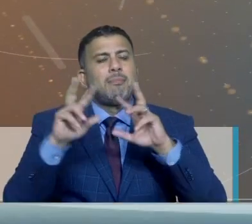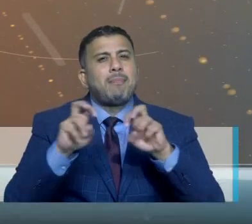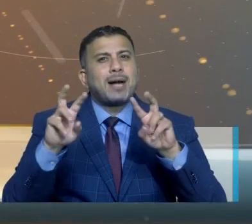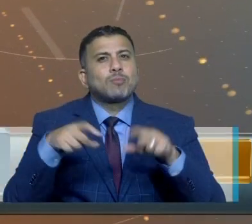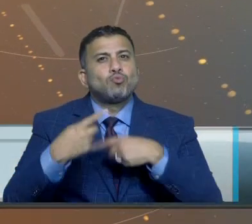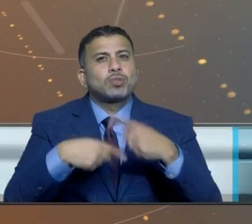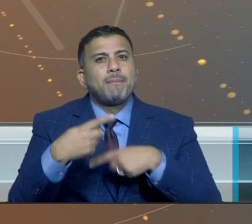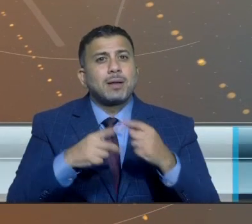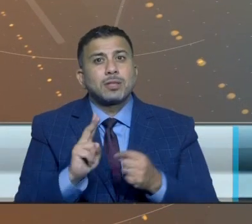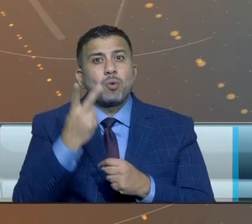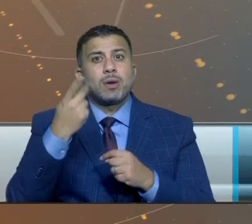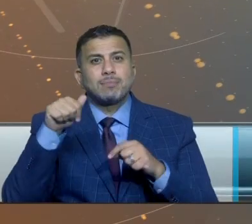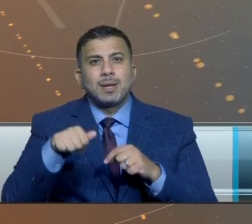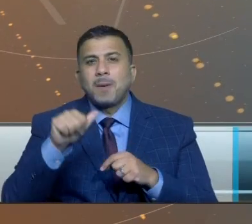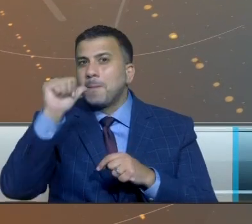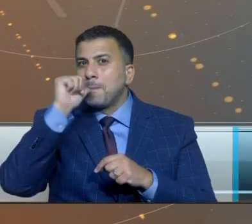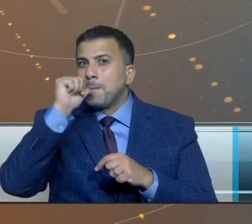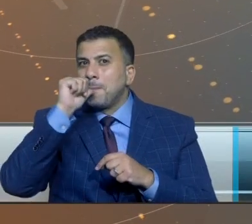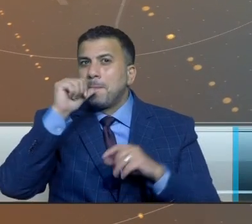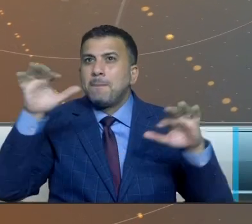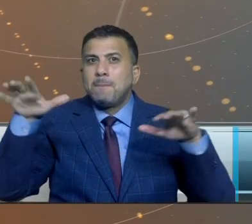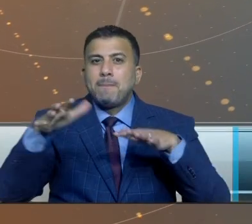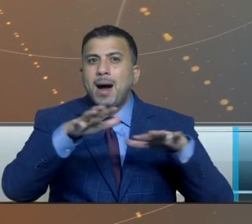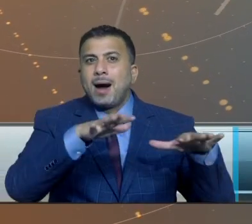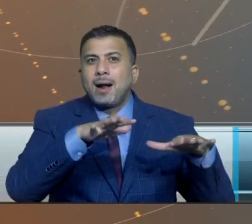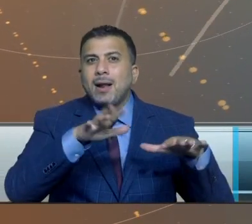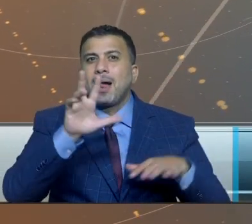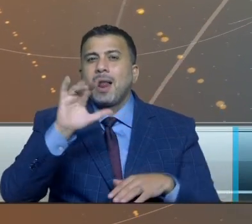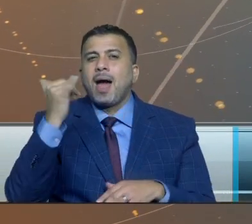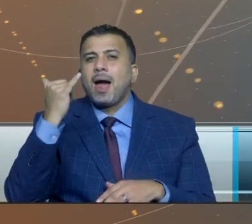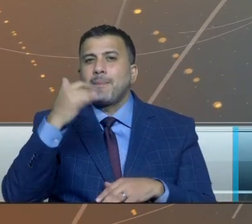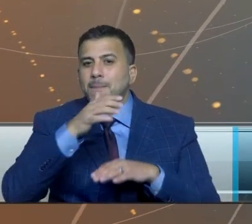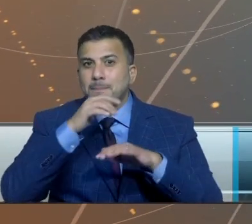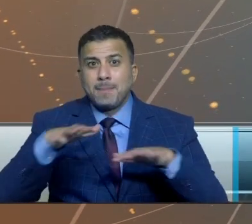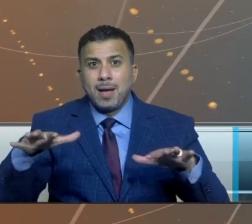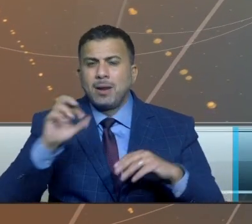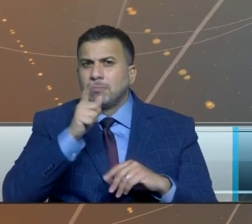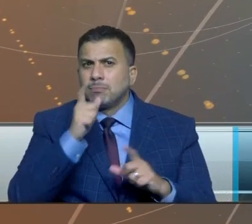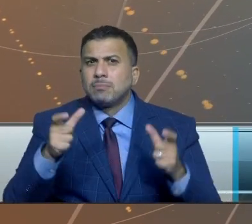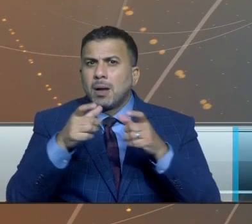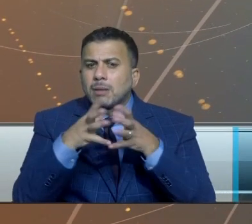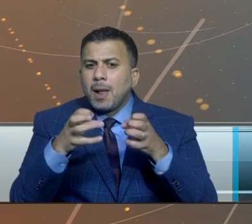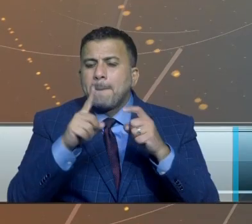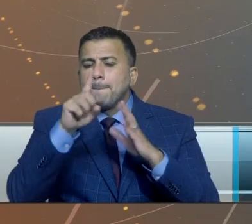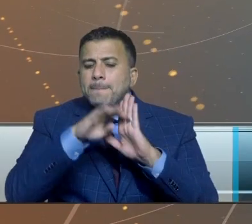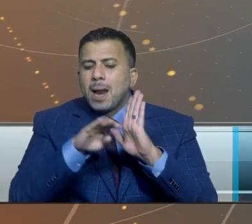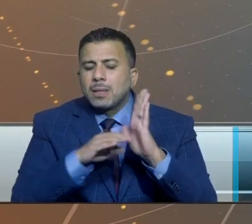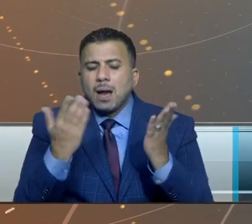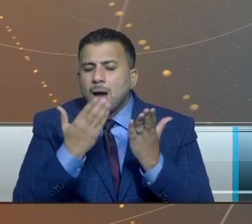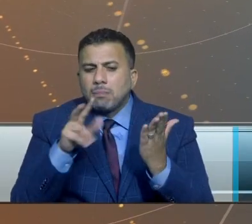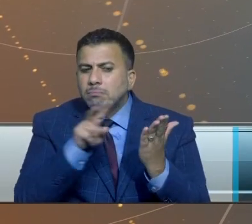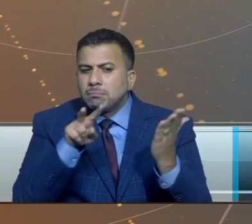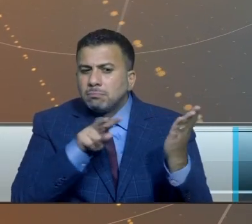لبحث ومتابعه تطورات الحاله المداريه الحاليه في بحر العرب ركز الاجتماع على تحليل البيانات والقراءات